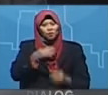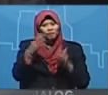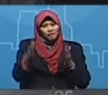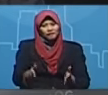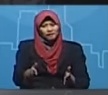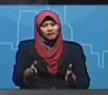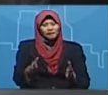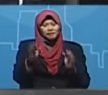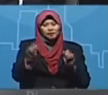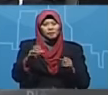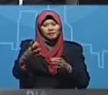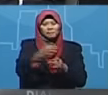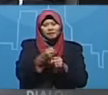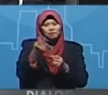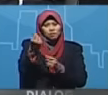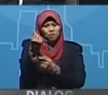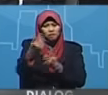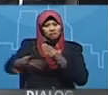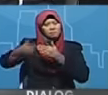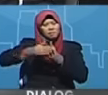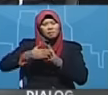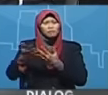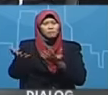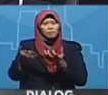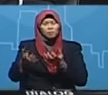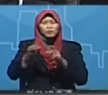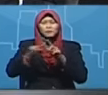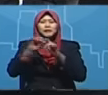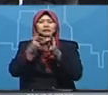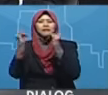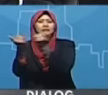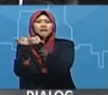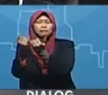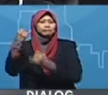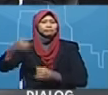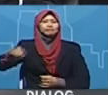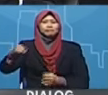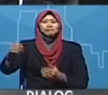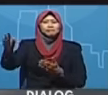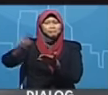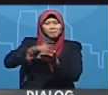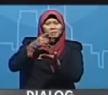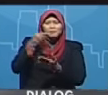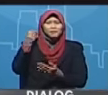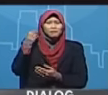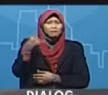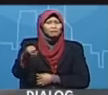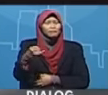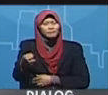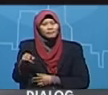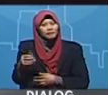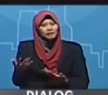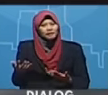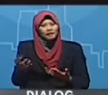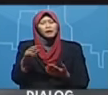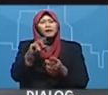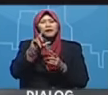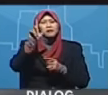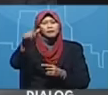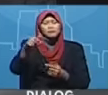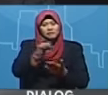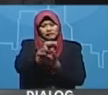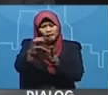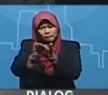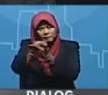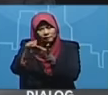memohon untuk mendapatkan semula wangnya tu, syarikat ini tidak dapat mengembalikan. Jadi apabila kita siasat